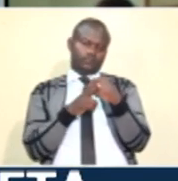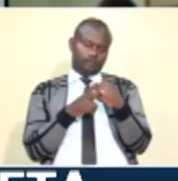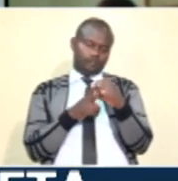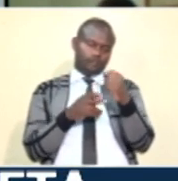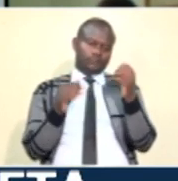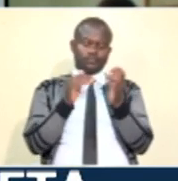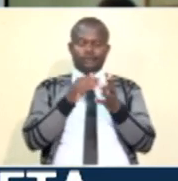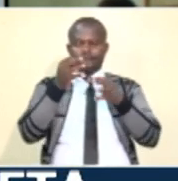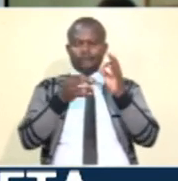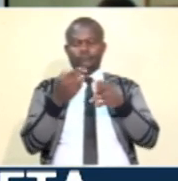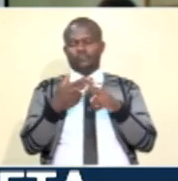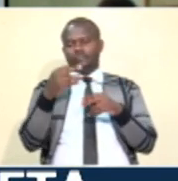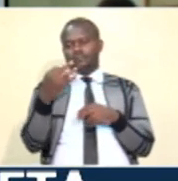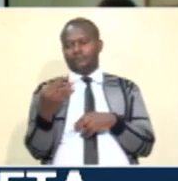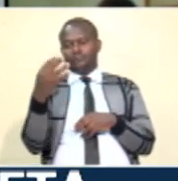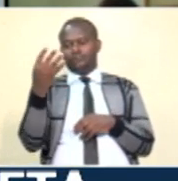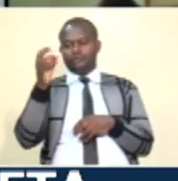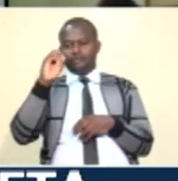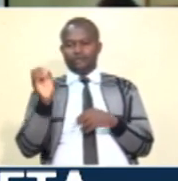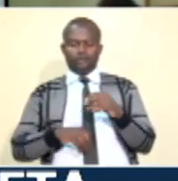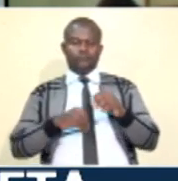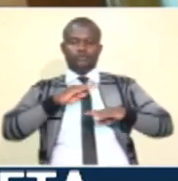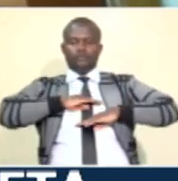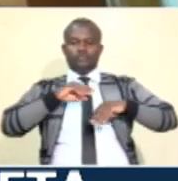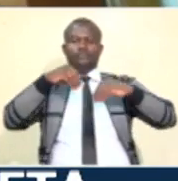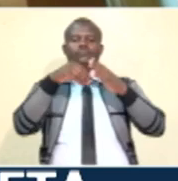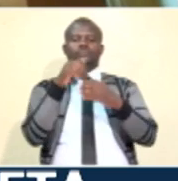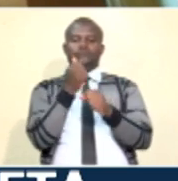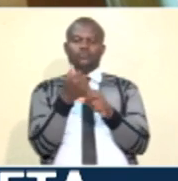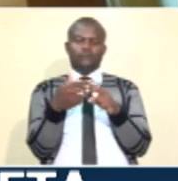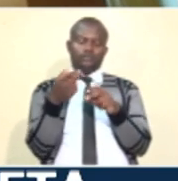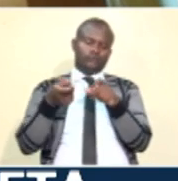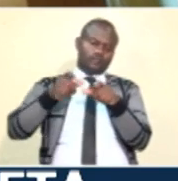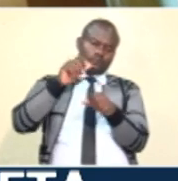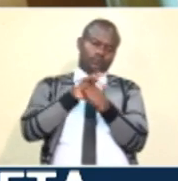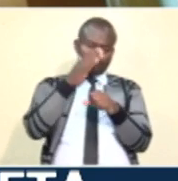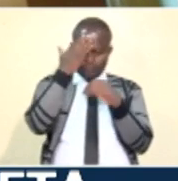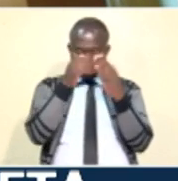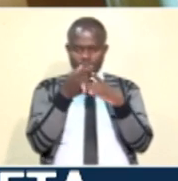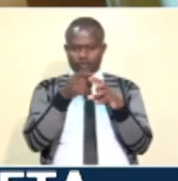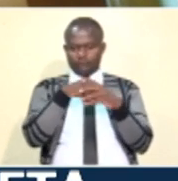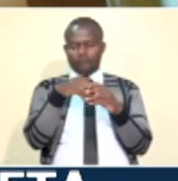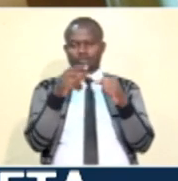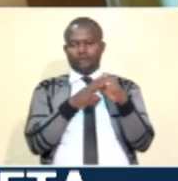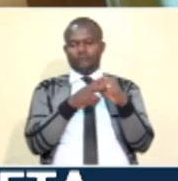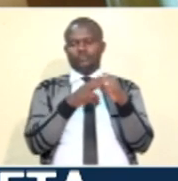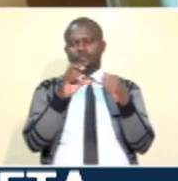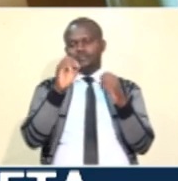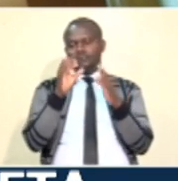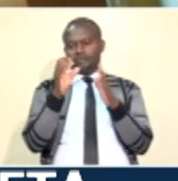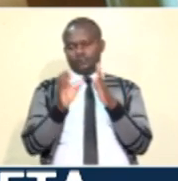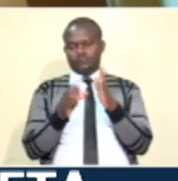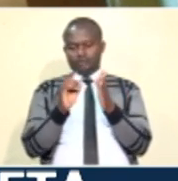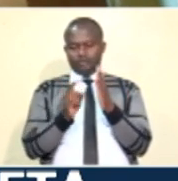bufite ishingiro bwari 34%. Kunyurwa n'imitangire y'akazi byo byariyongereye kuko byavuye kuri 79%